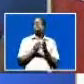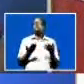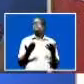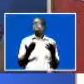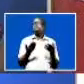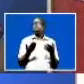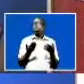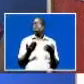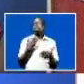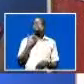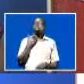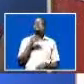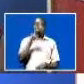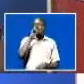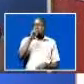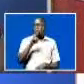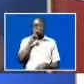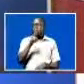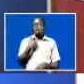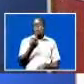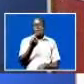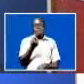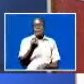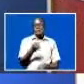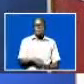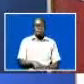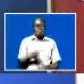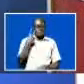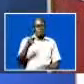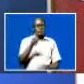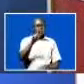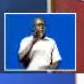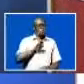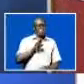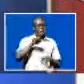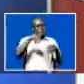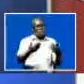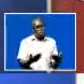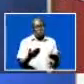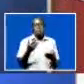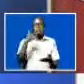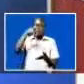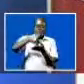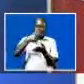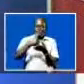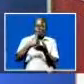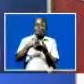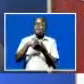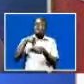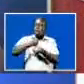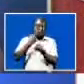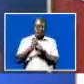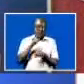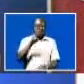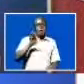Okay. Eh, maoni yangu ni haya. Kwa hivyo labda ushaiona mwanamke mmoja ama ushaikuwa katika hiyo hali ambayo wewe wafanya mwanamke awe